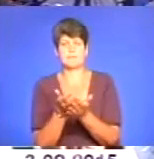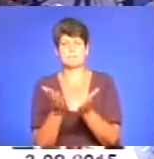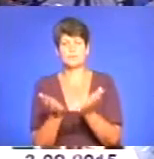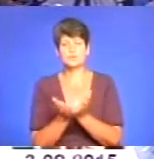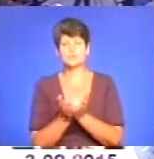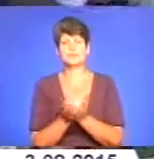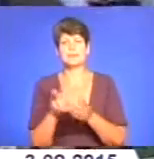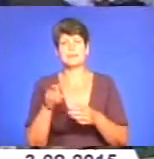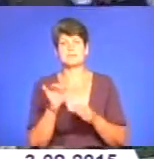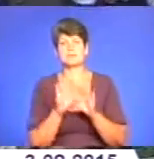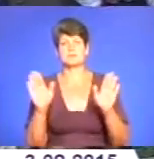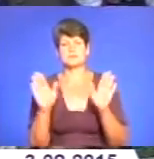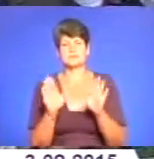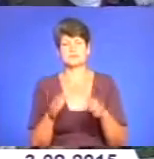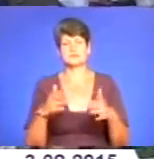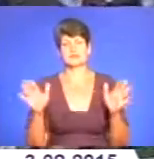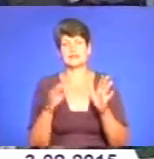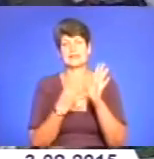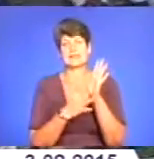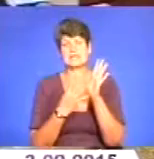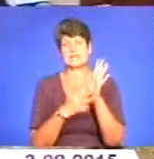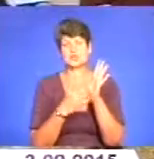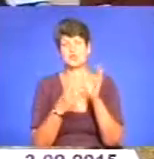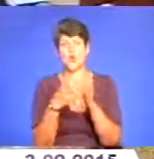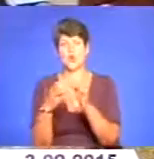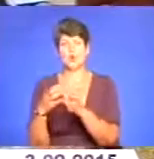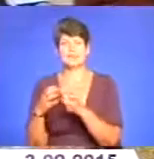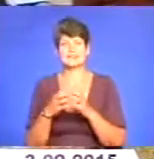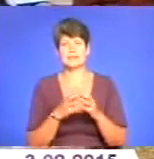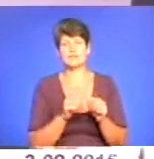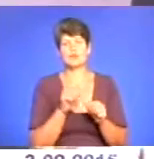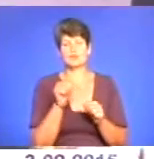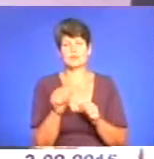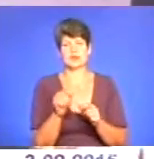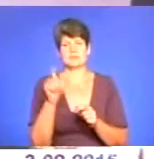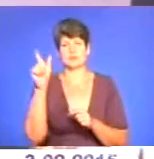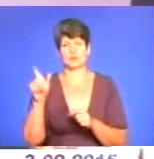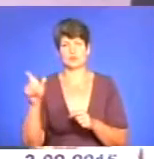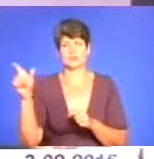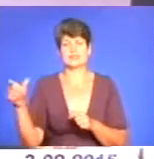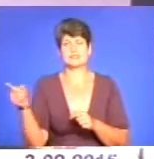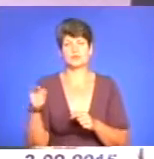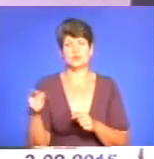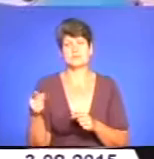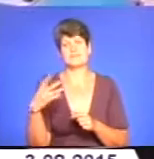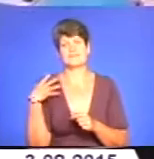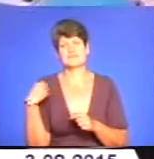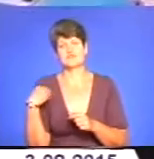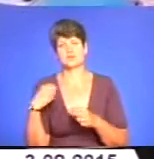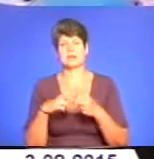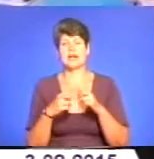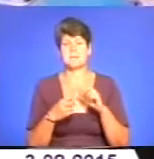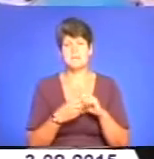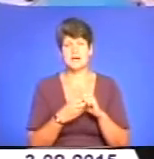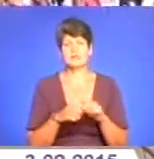дарували глядачам майже 90 професійних і аматорських колективів та окремих виконавців з Тернопільщини, Львівщини, Прикарпаття. Були також